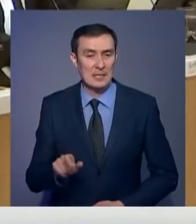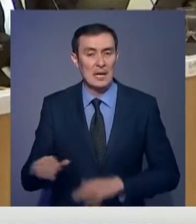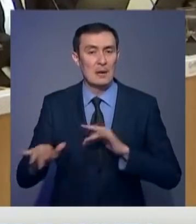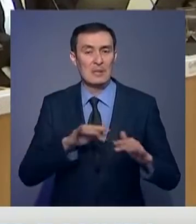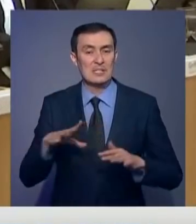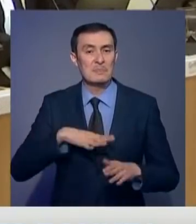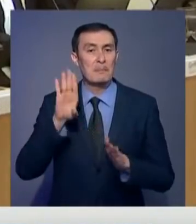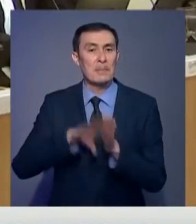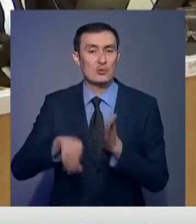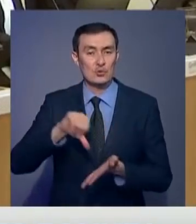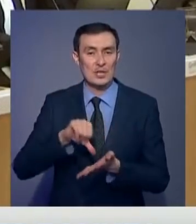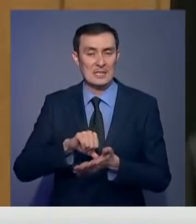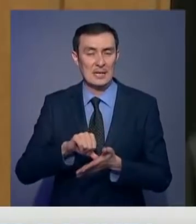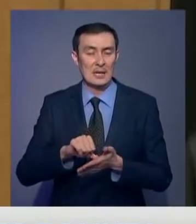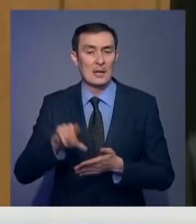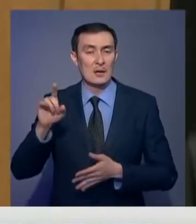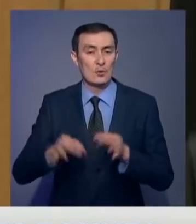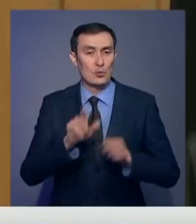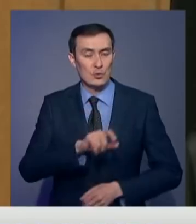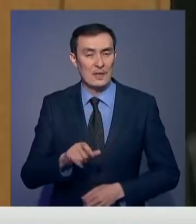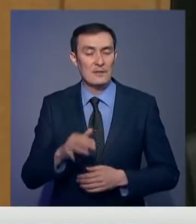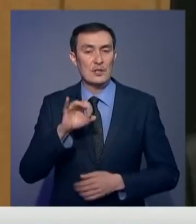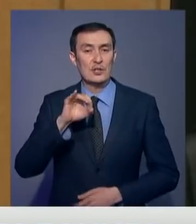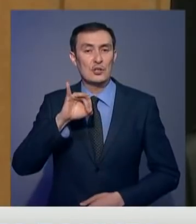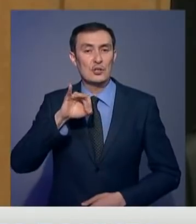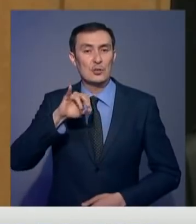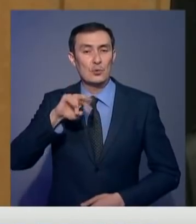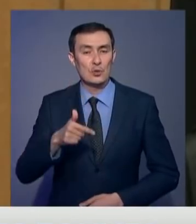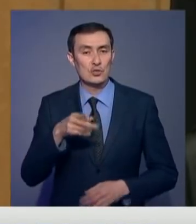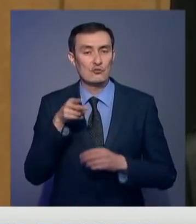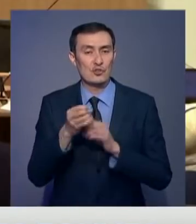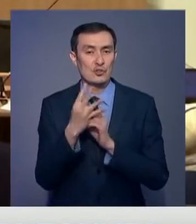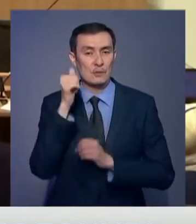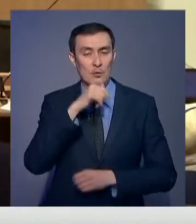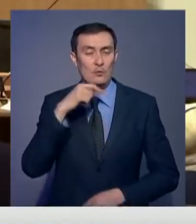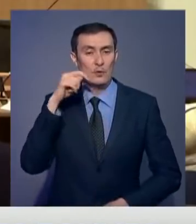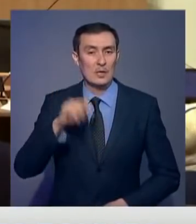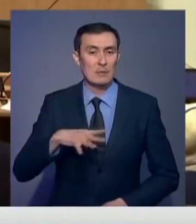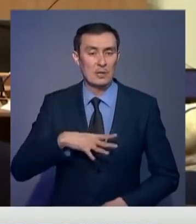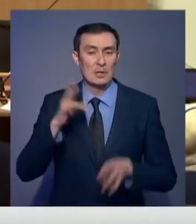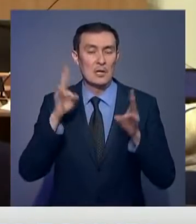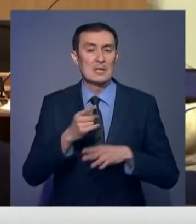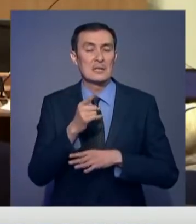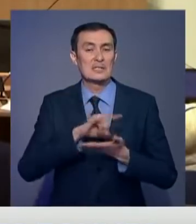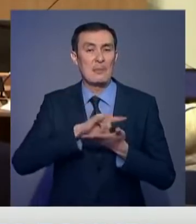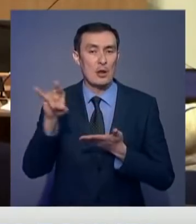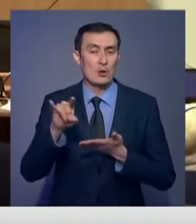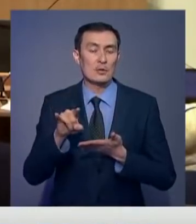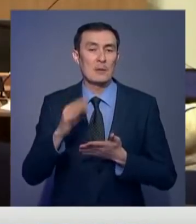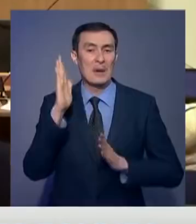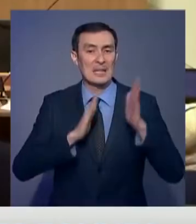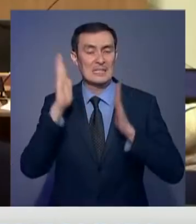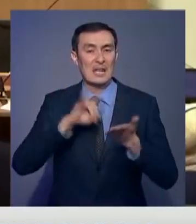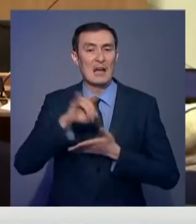Процесс проходил без участия подсудимых. Напомню, в июле 2014 на юго-востоке Украины потерпел крушение Боинг MH17